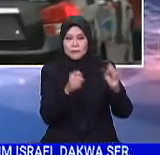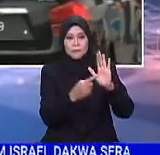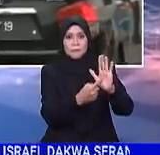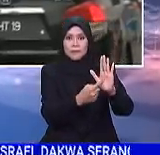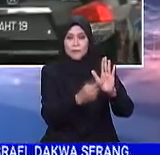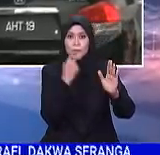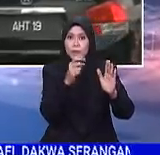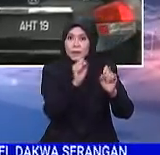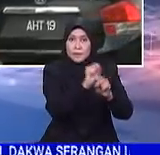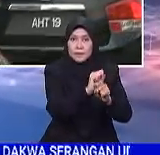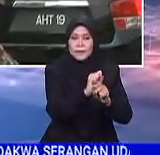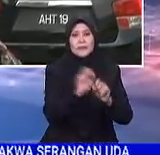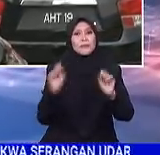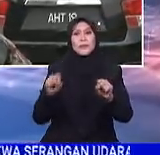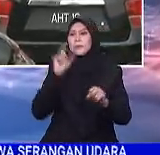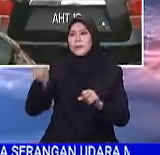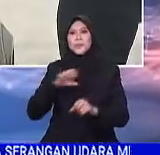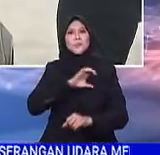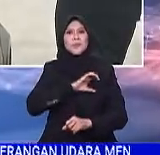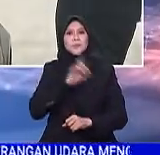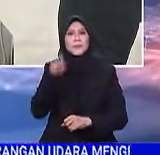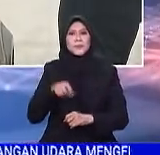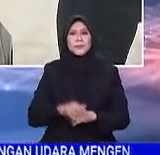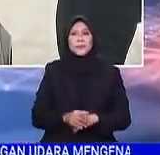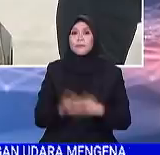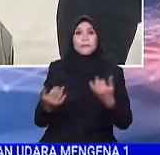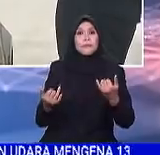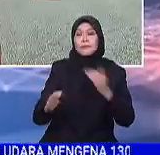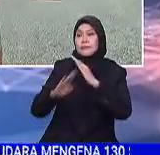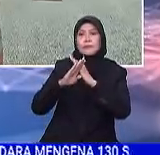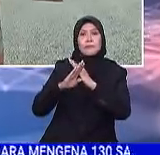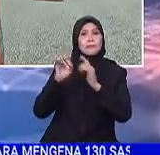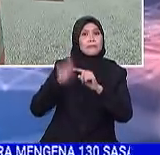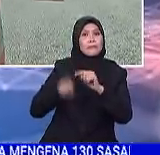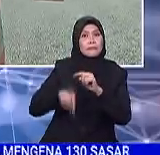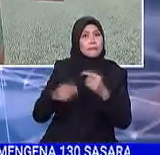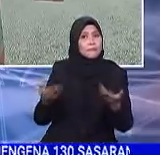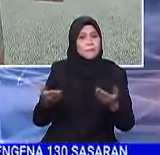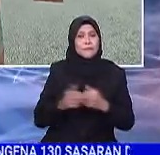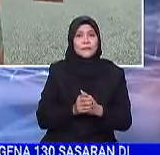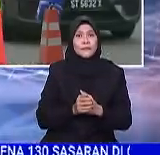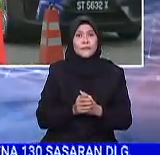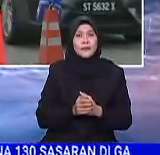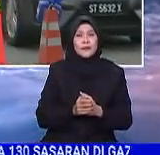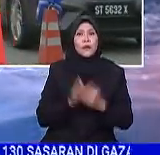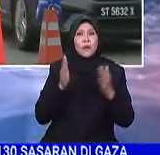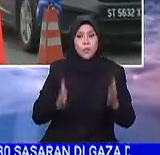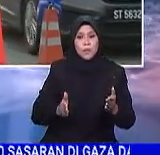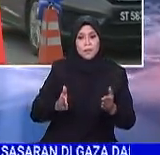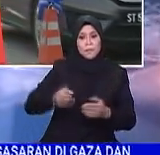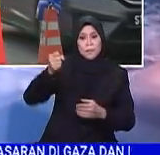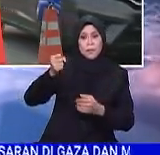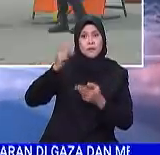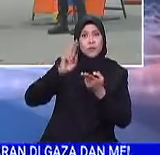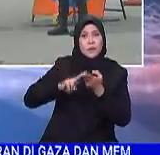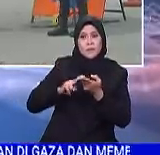kerja, maka dibolehkan. Apa yang tidak dibolehkan ialah pemohon atau pemegang surat